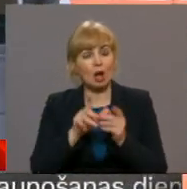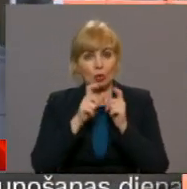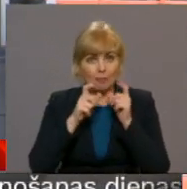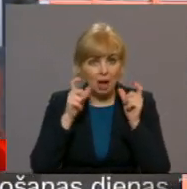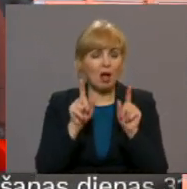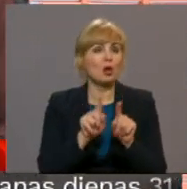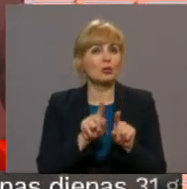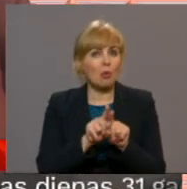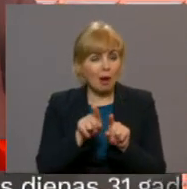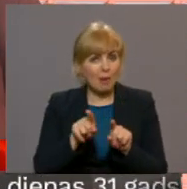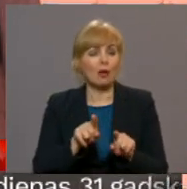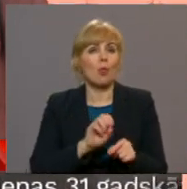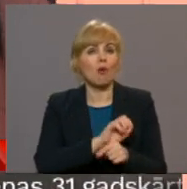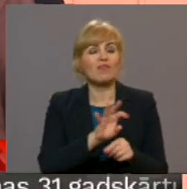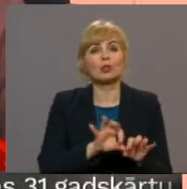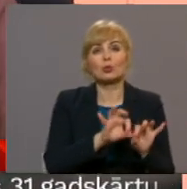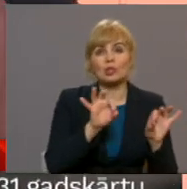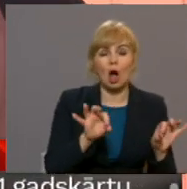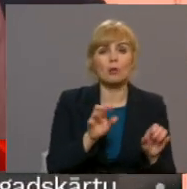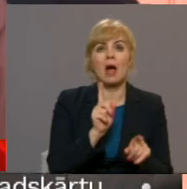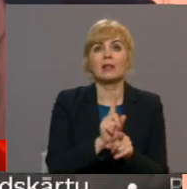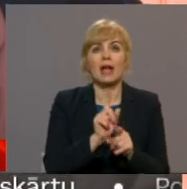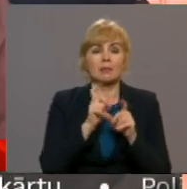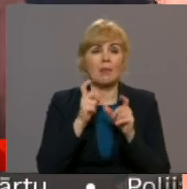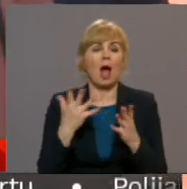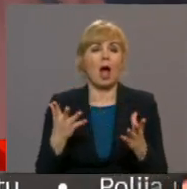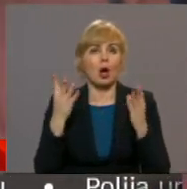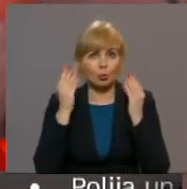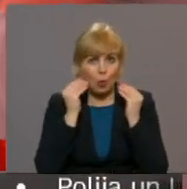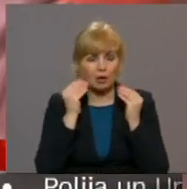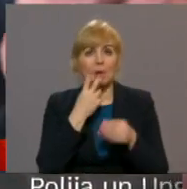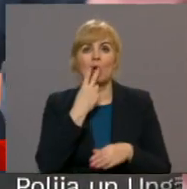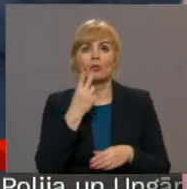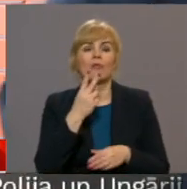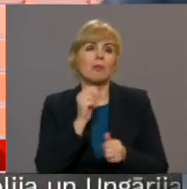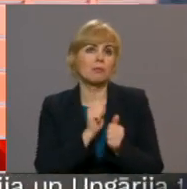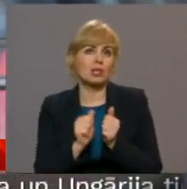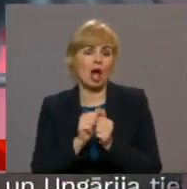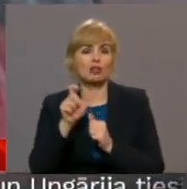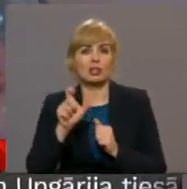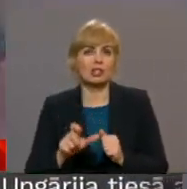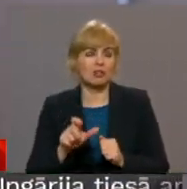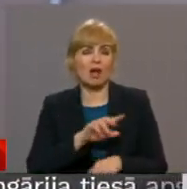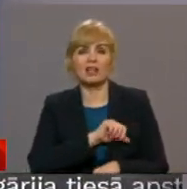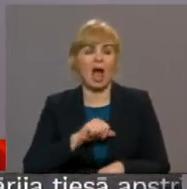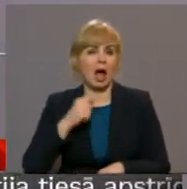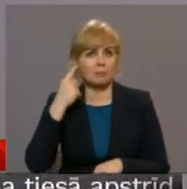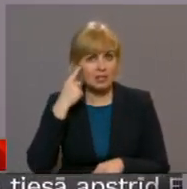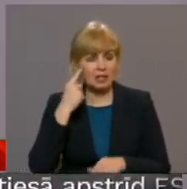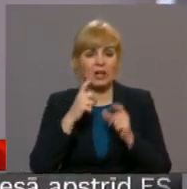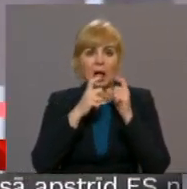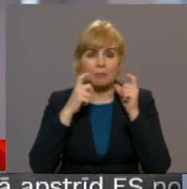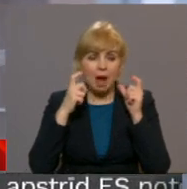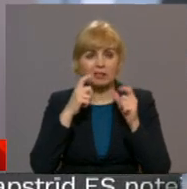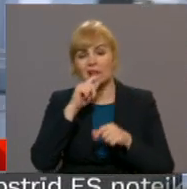palikušas nemainīgas kopš pandēmijas sākuma. Masku nedrīkst aiztikt ar rokām. Tas gan novērojams bieži, un cilvēki to dara neapzināti. Bet maska savu